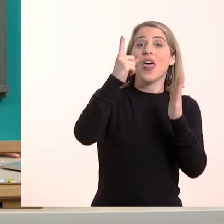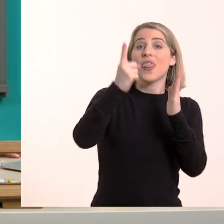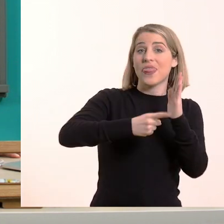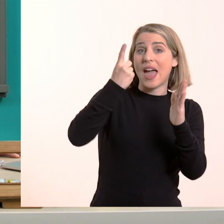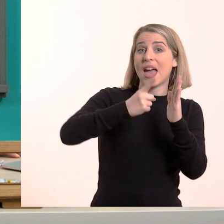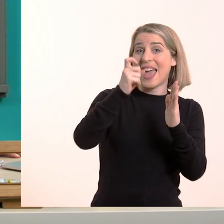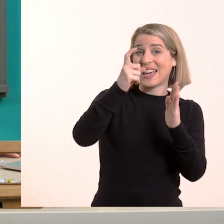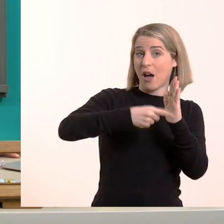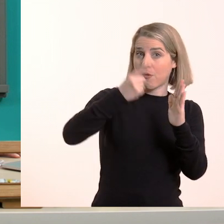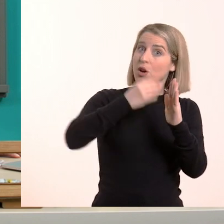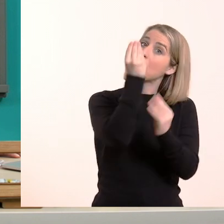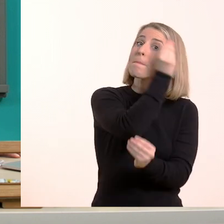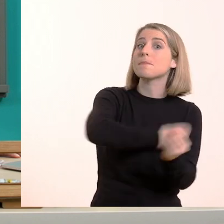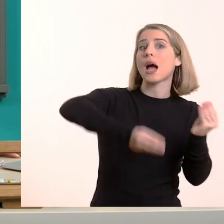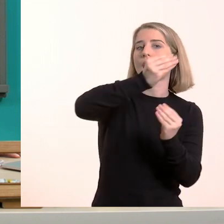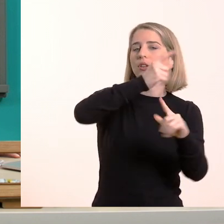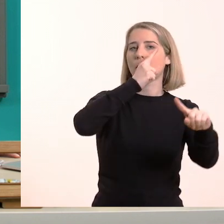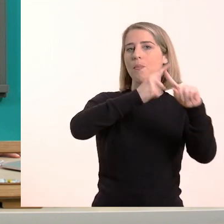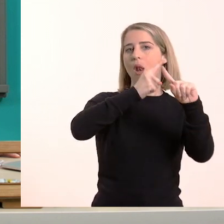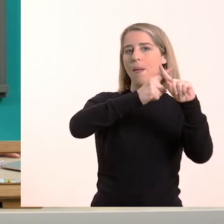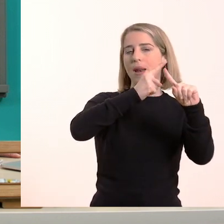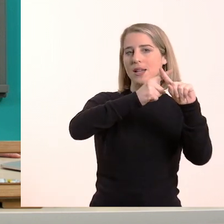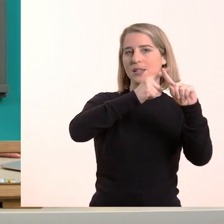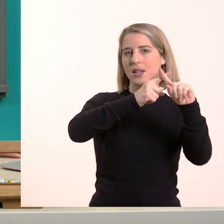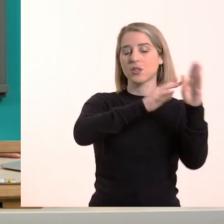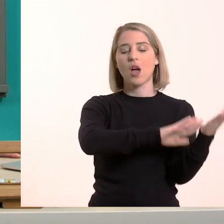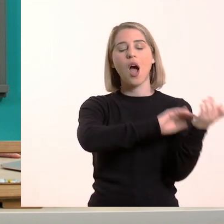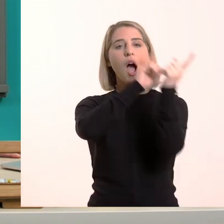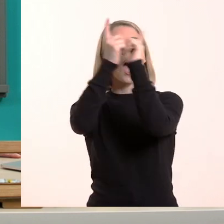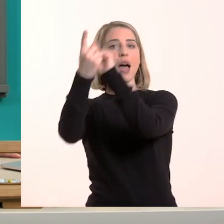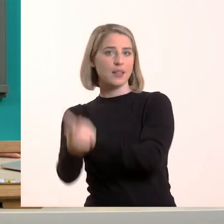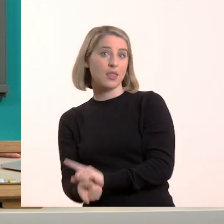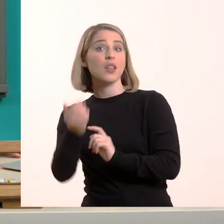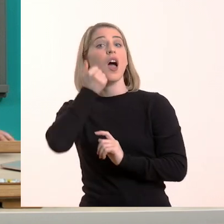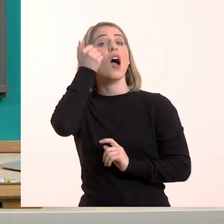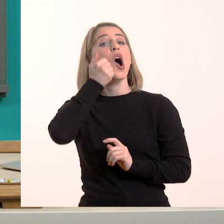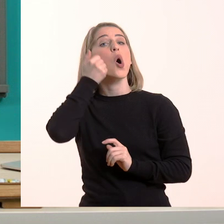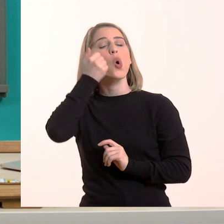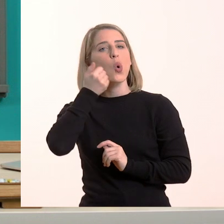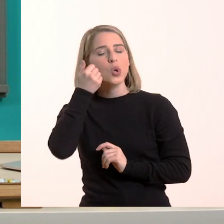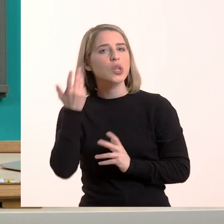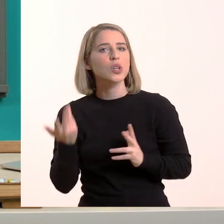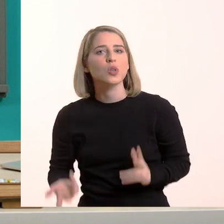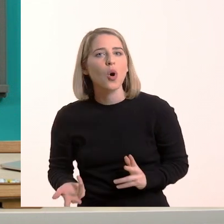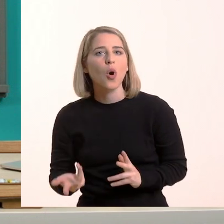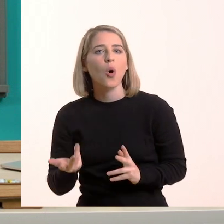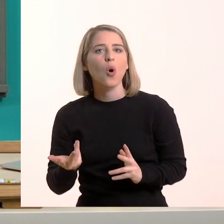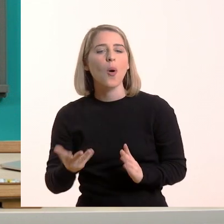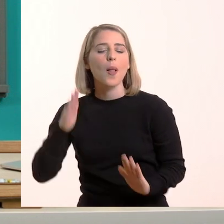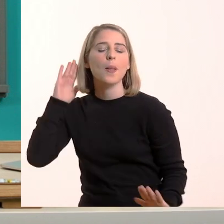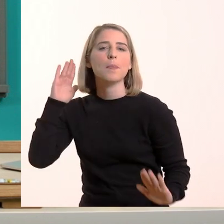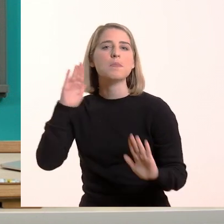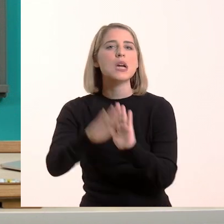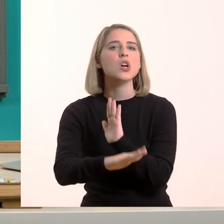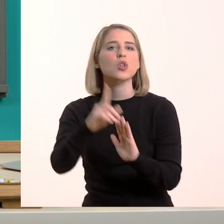μεγαλύτερο. Δηλαδή, πολλαπλασιάζεται με το 10. Ενώ αντίθετα, ό,τι αγγίζει με το κόκκινο, τι γίνεται, 10